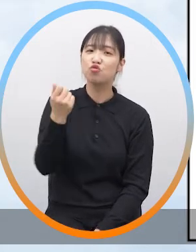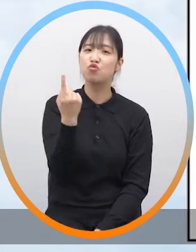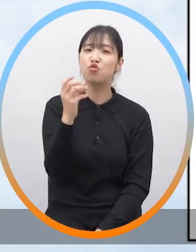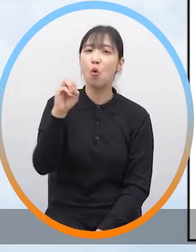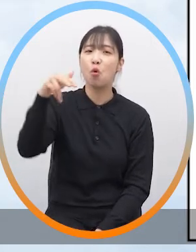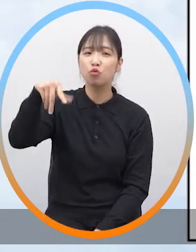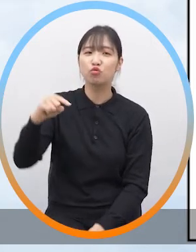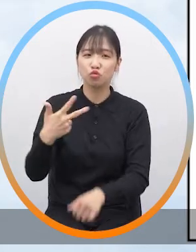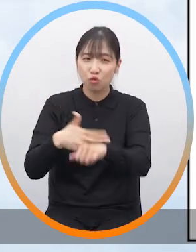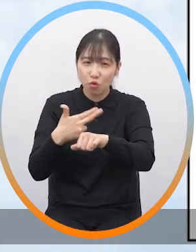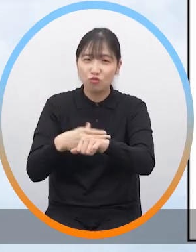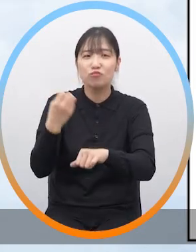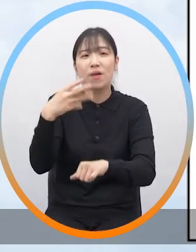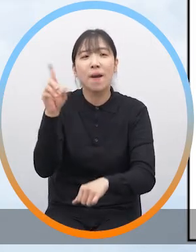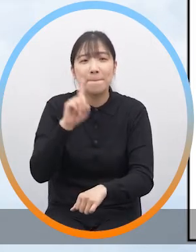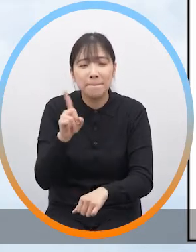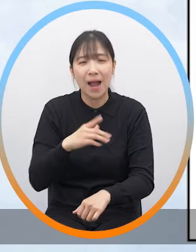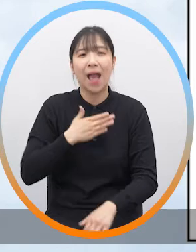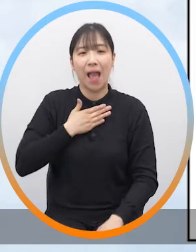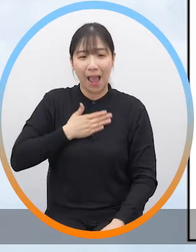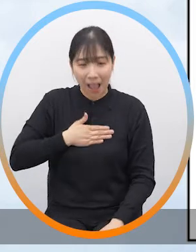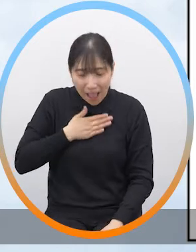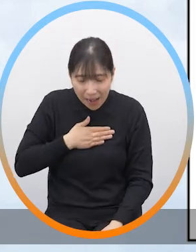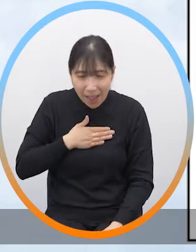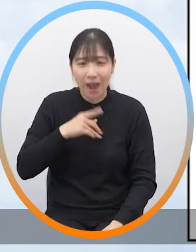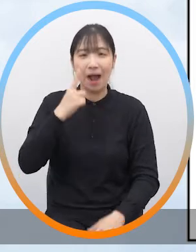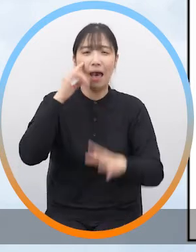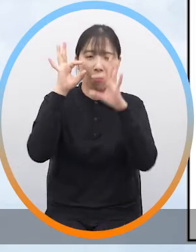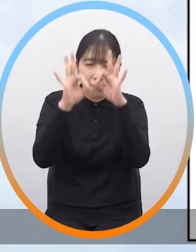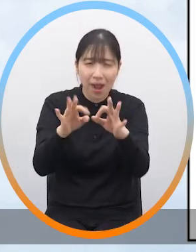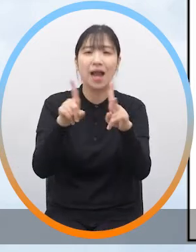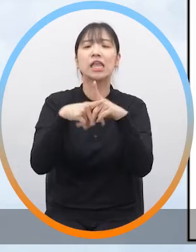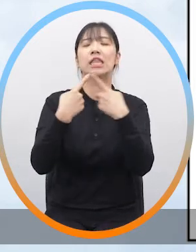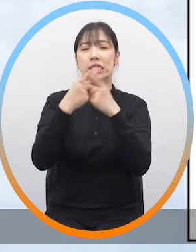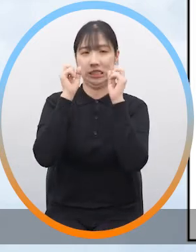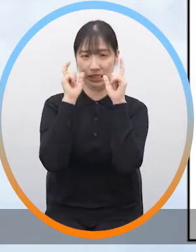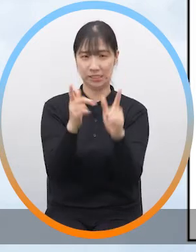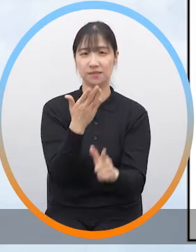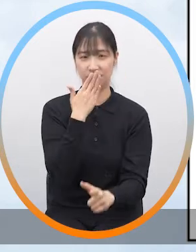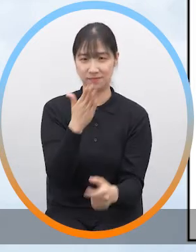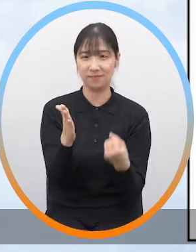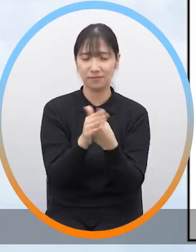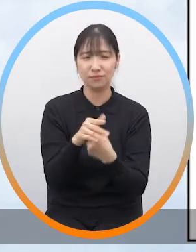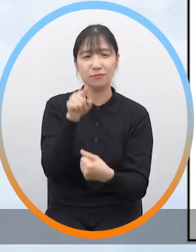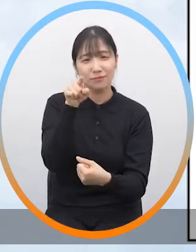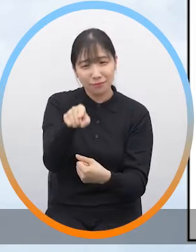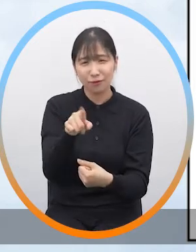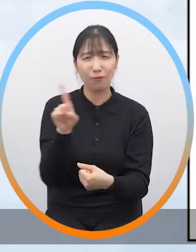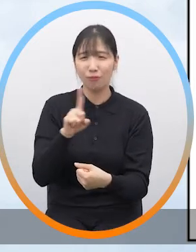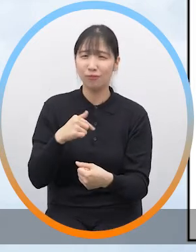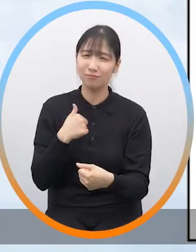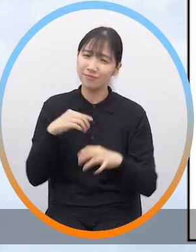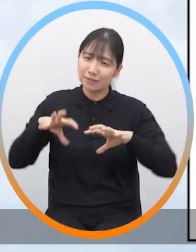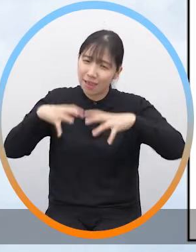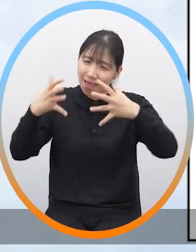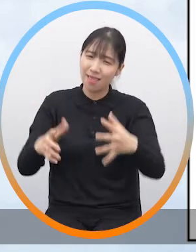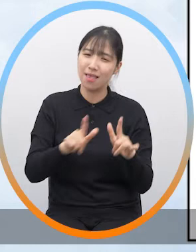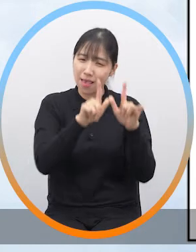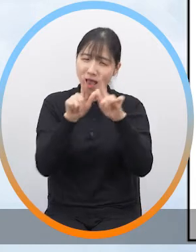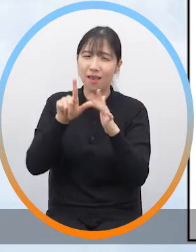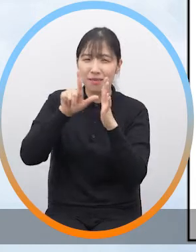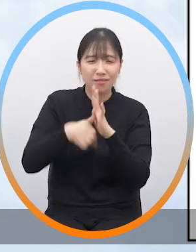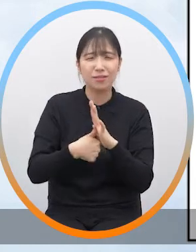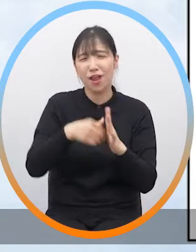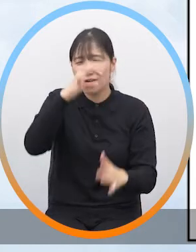교수가 얘기했죠. 알아야 보인다고, 아는 만큼 보인다고 하는 것처럼 이런 것들 굳이 제가 이거 이 세상 살아가는데